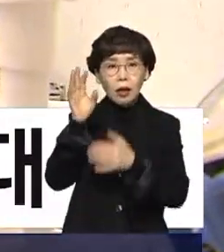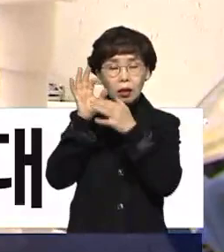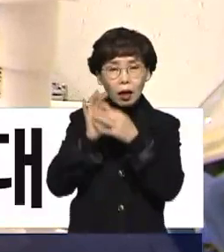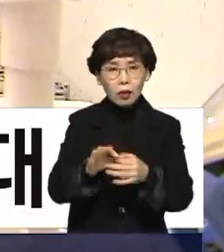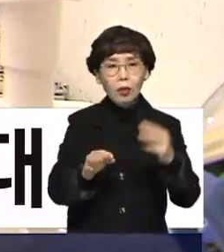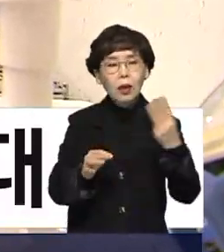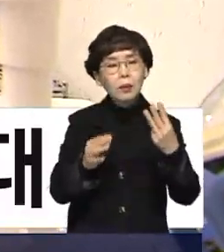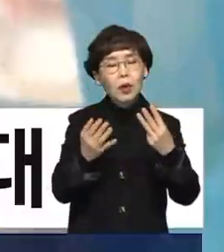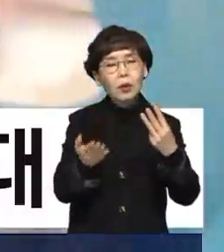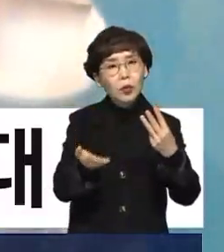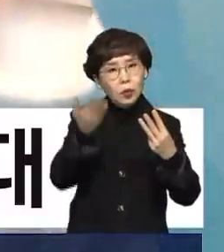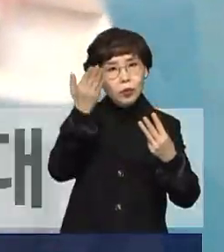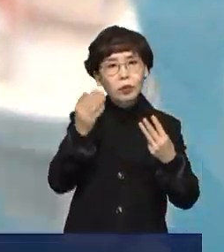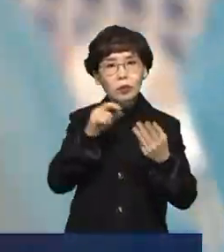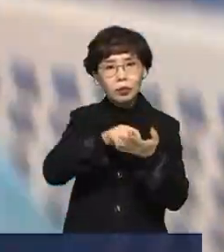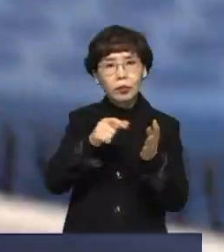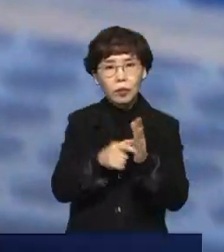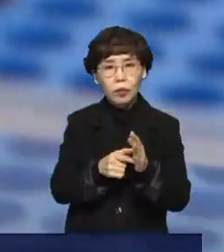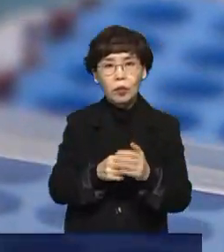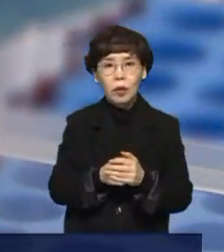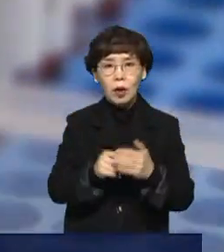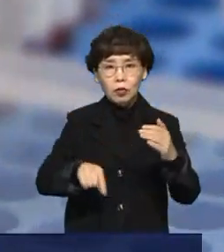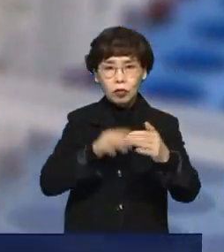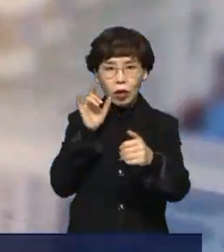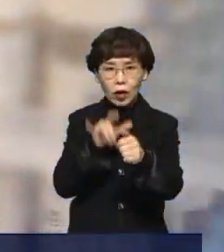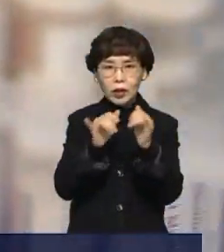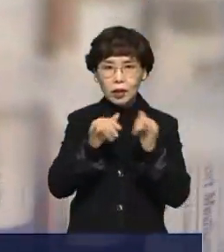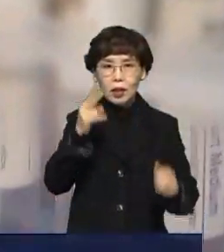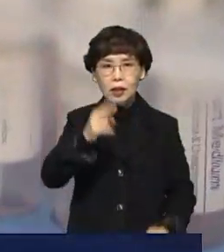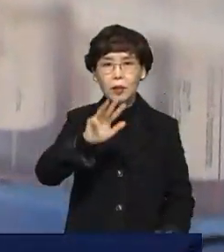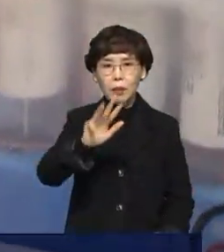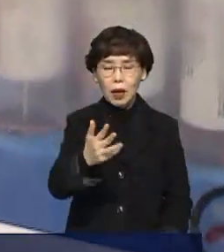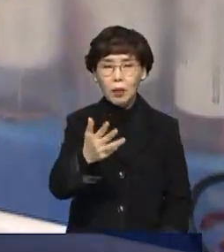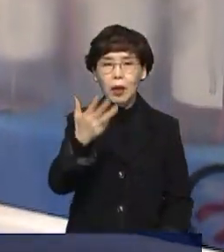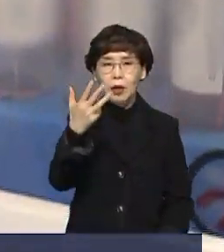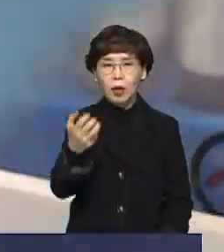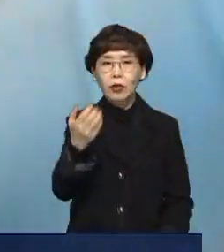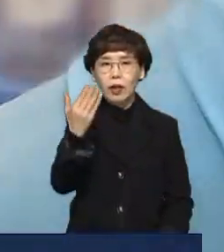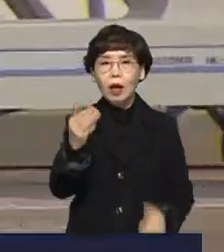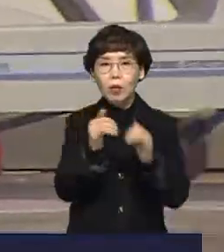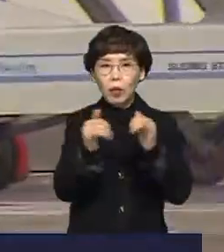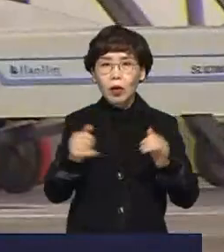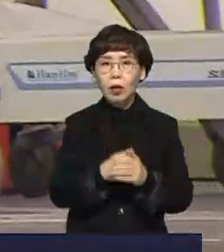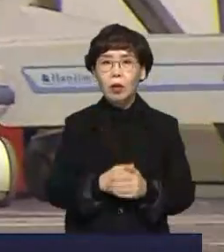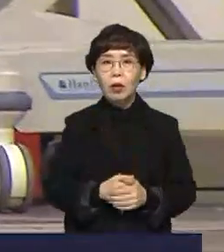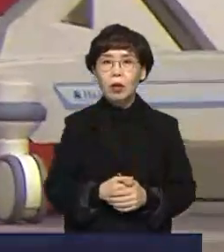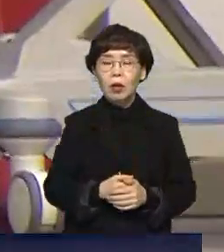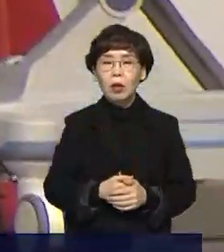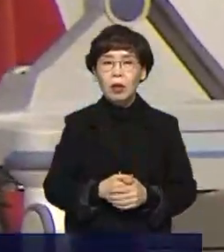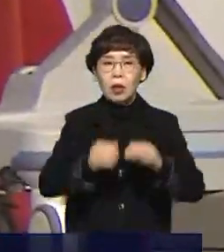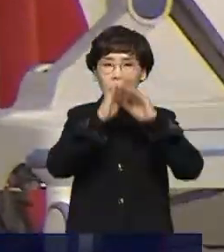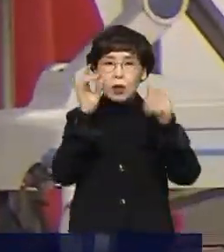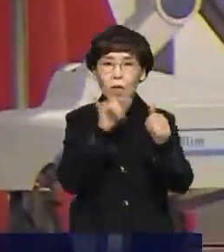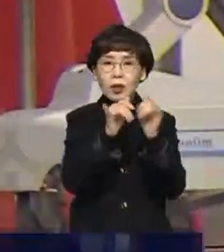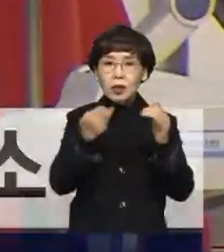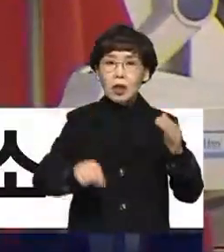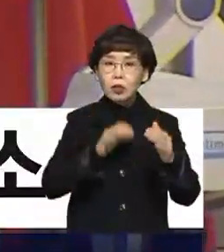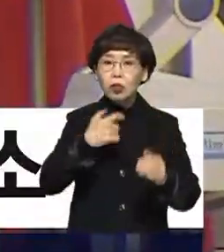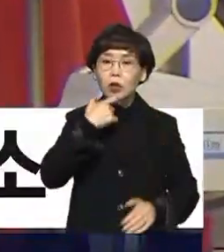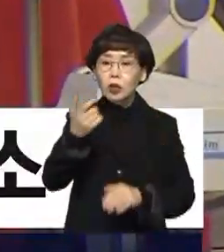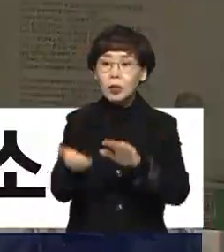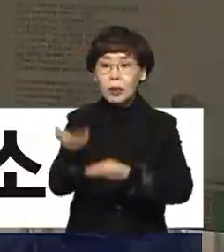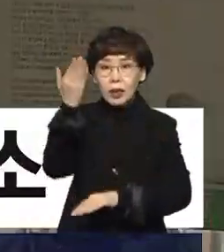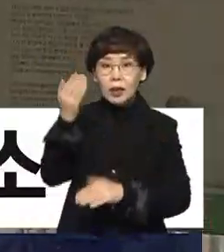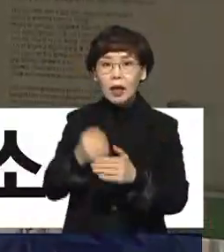3,000명대를 유지했습니다. 이 중 국내 발생은 2,889명입니다. 특히 전체 확진자 가운데 60세